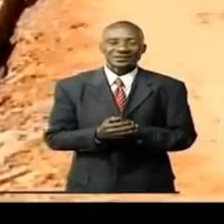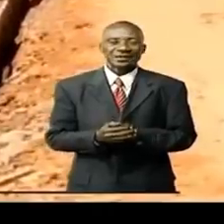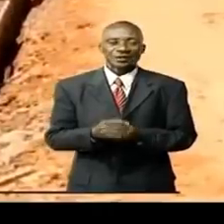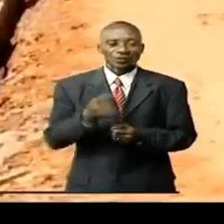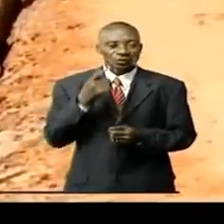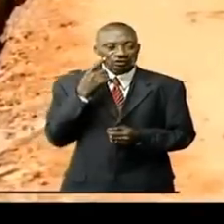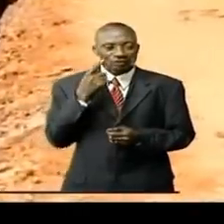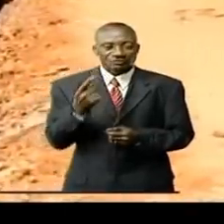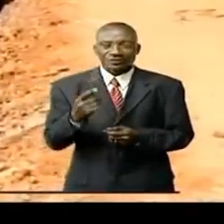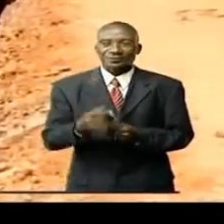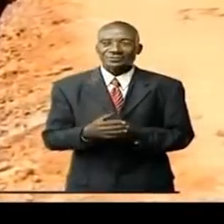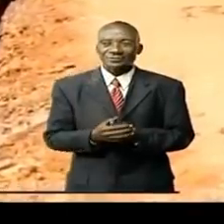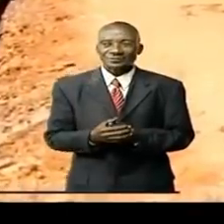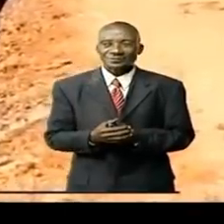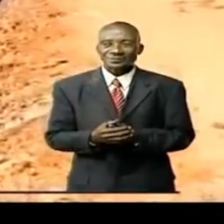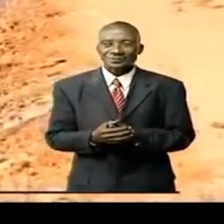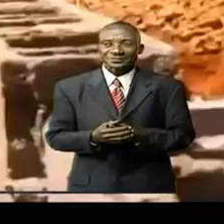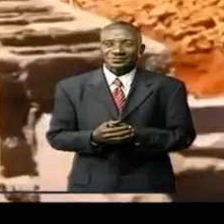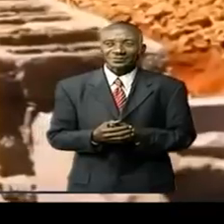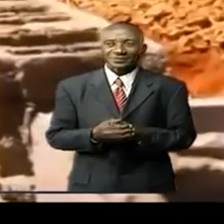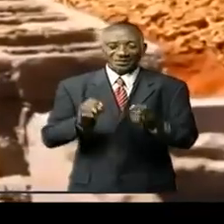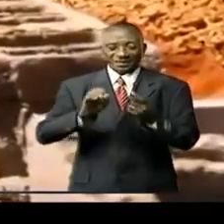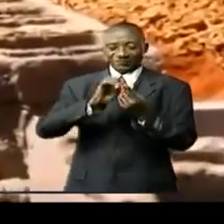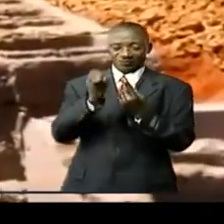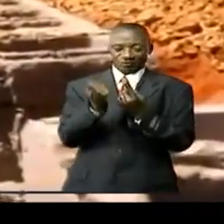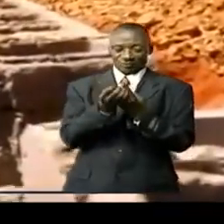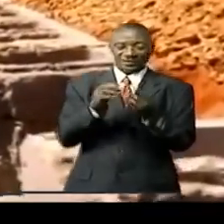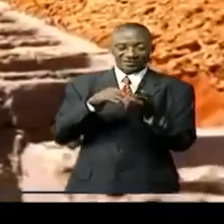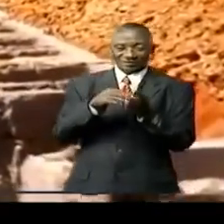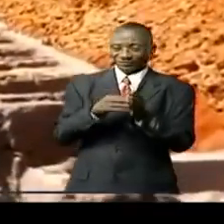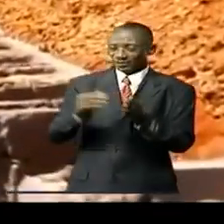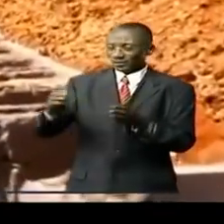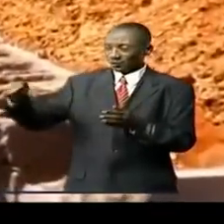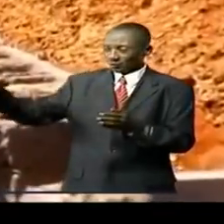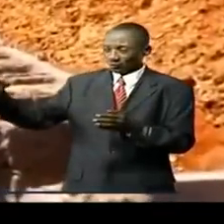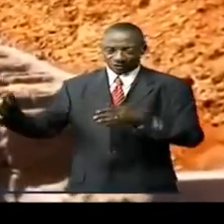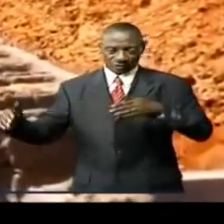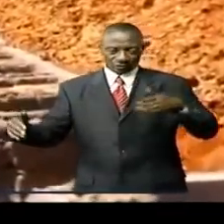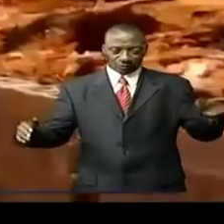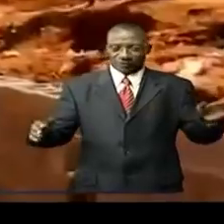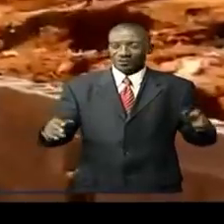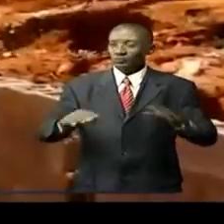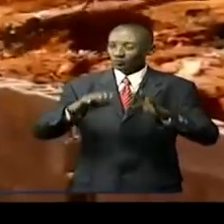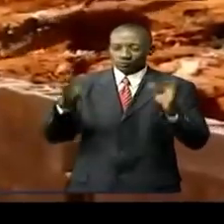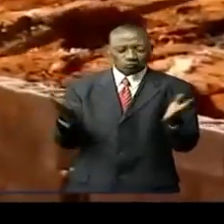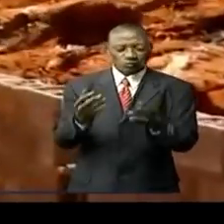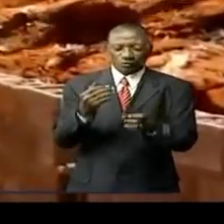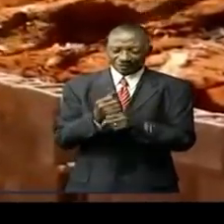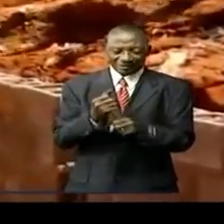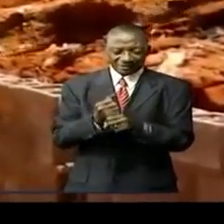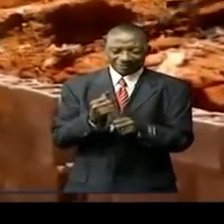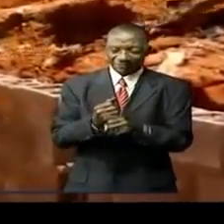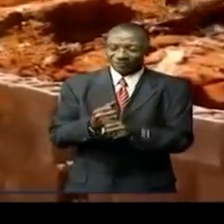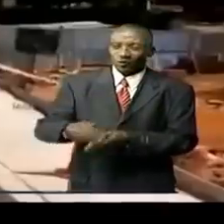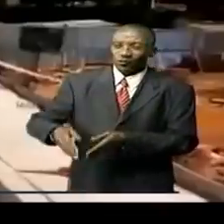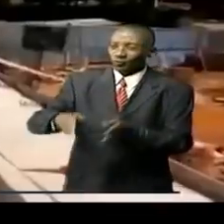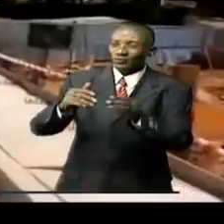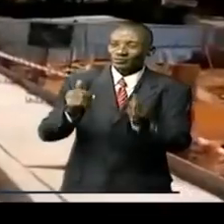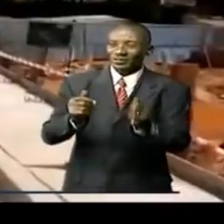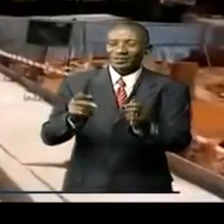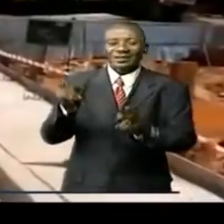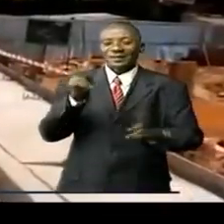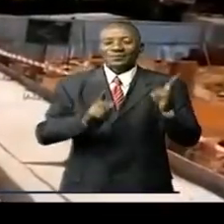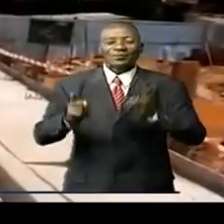c'est l'aménagement de l'environnement immédiat de cet ouvrage, notamment les canalisations, à la grande satisfaction de la population